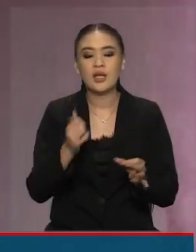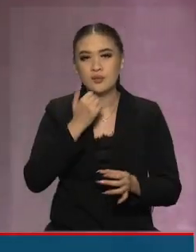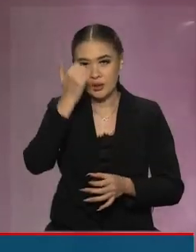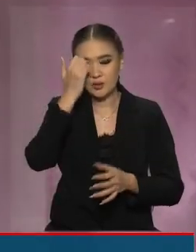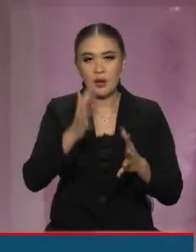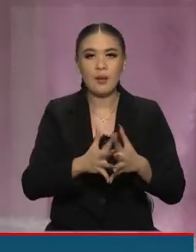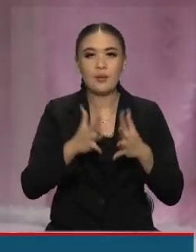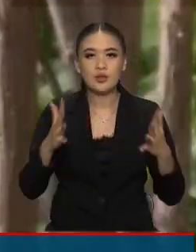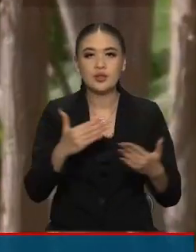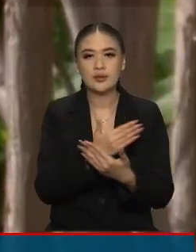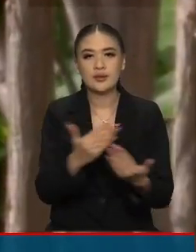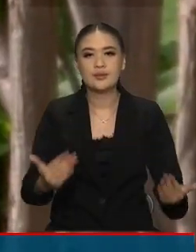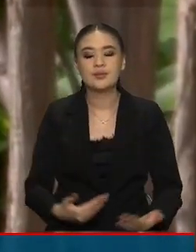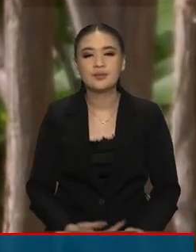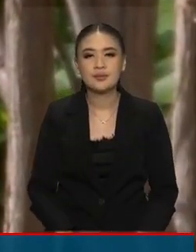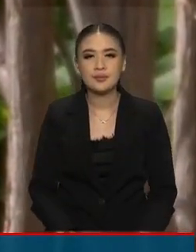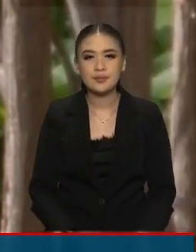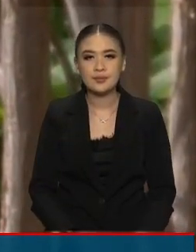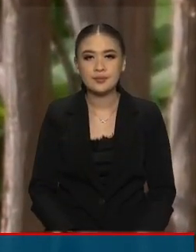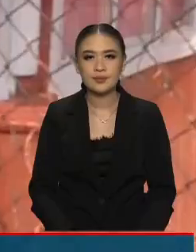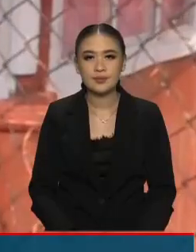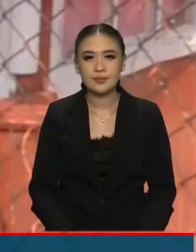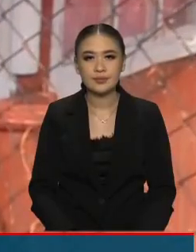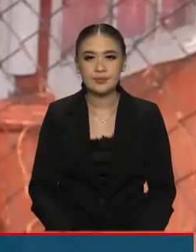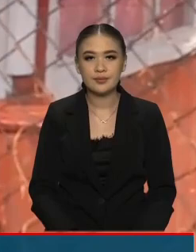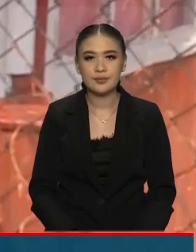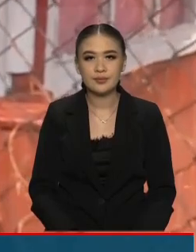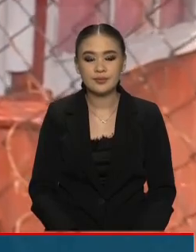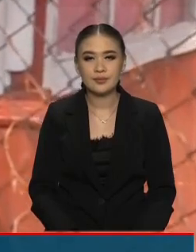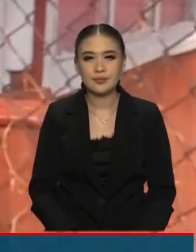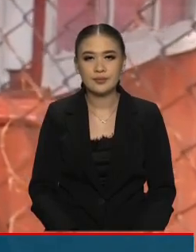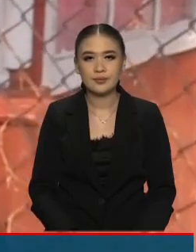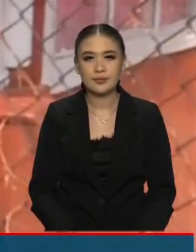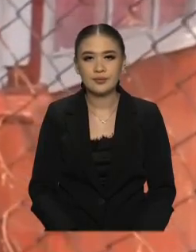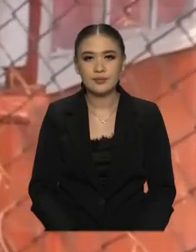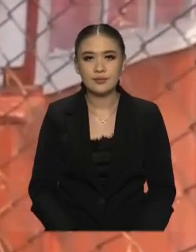большое с дин Саидов миранов Асал турабеков Жибек шулы Шимкент